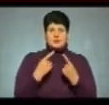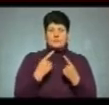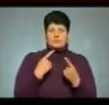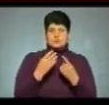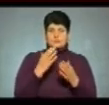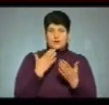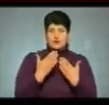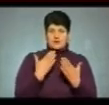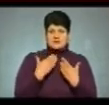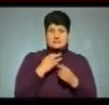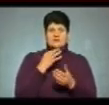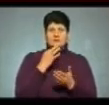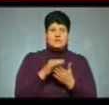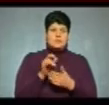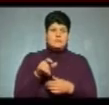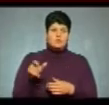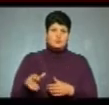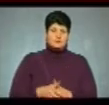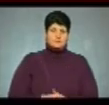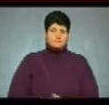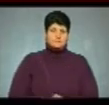відповідальними особами. Давайте подивимось.